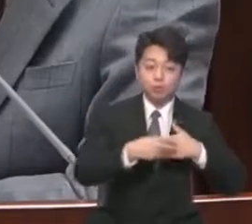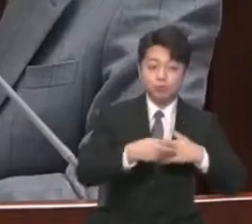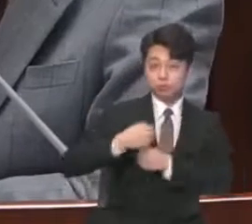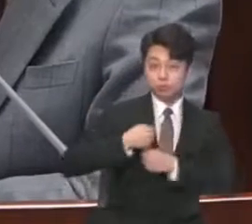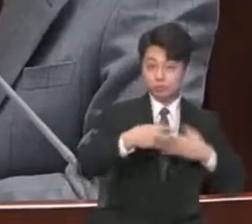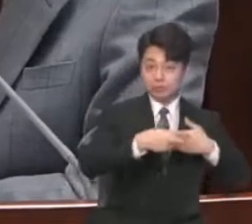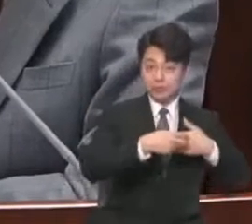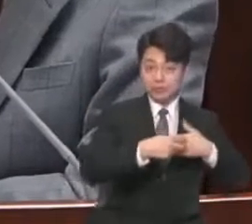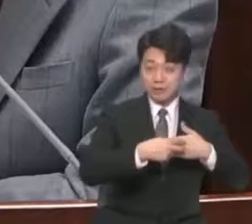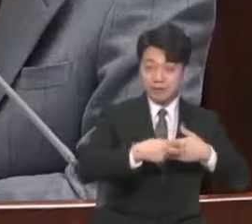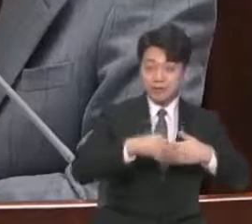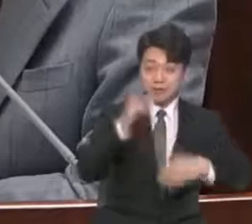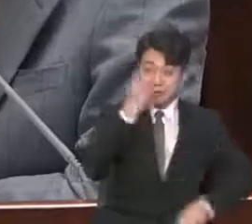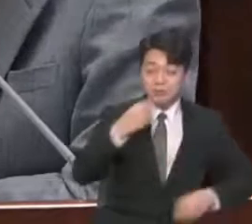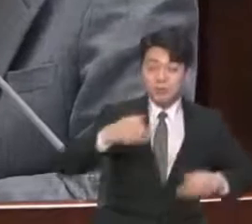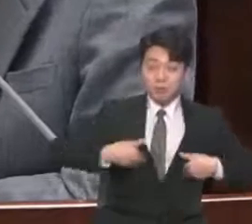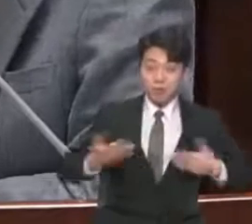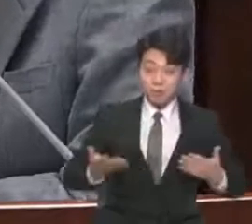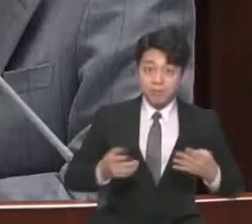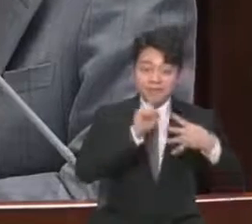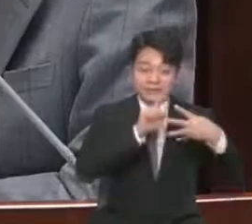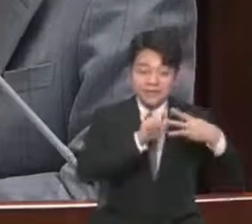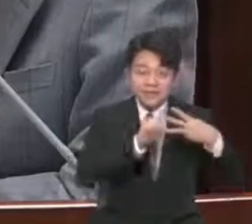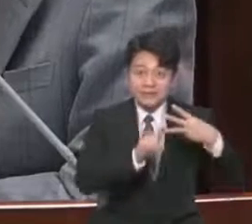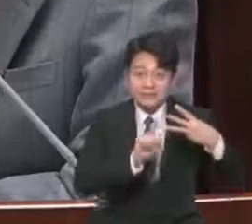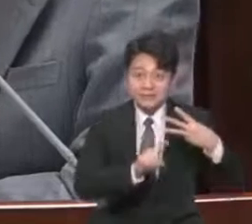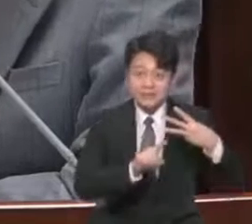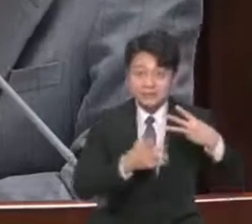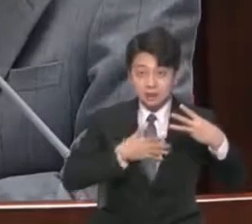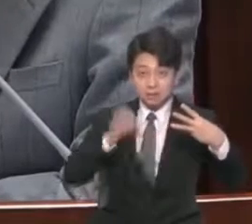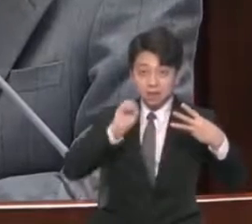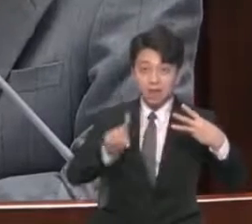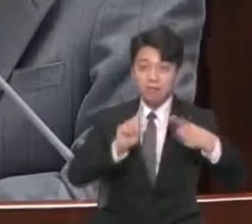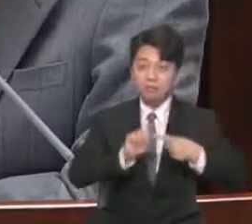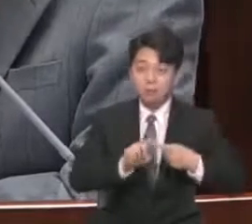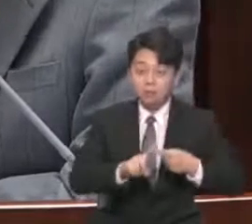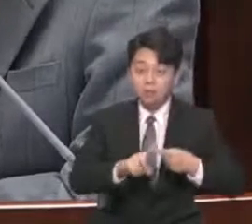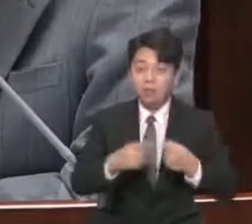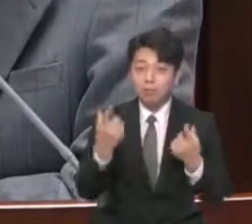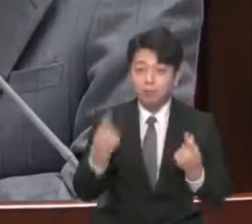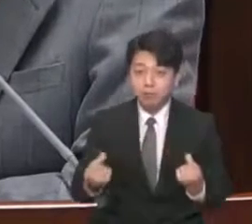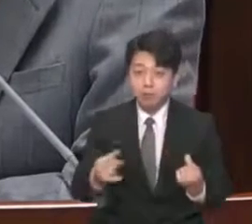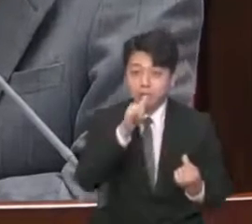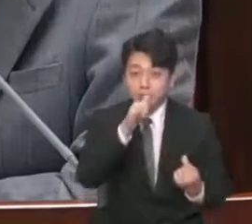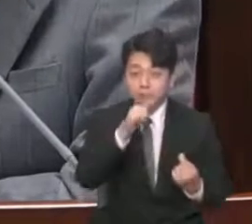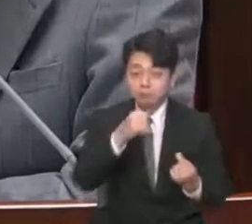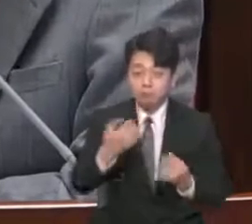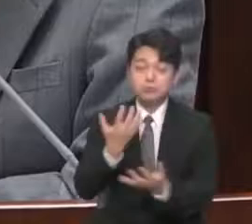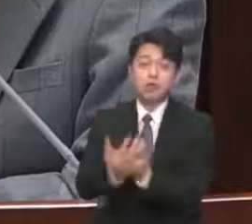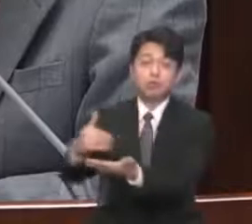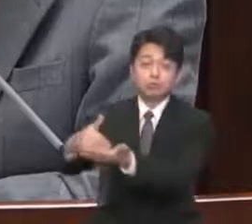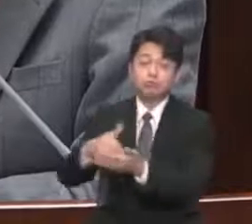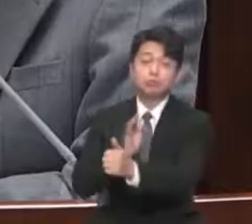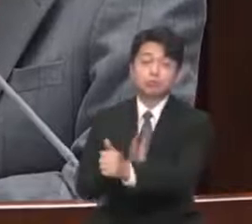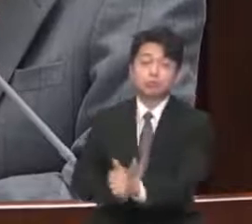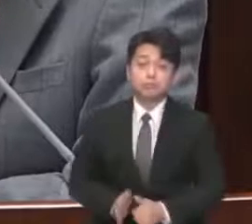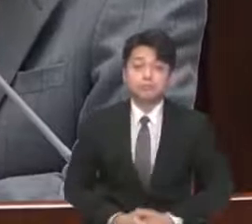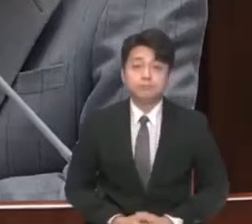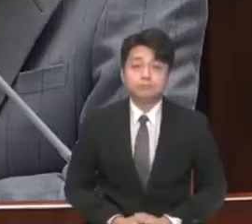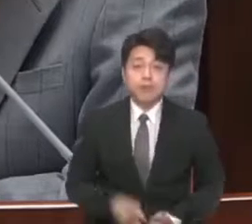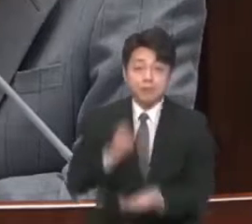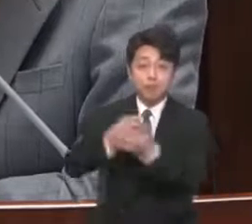그것은 이 3가지 사례를 다 충족한 게 아니잖아요. 이 건에 대해서 서일병과 같은 케이스